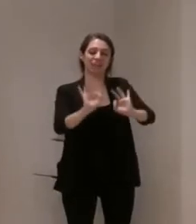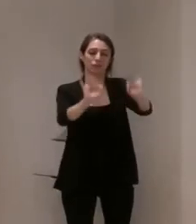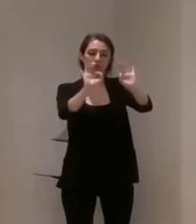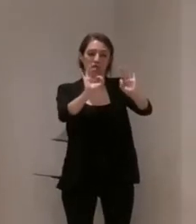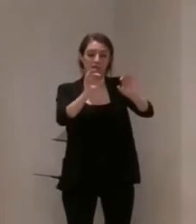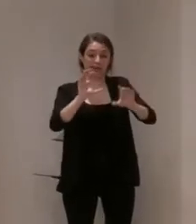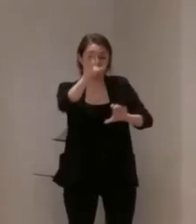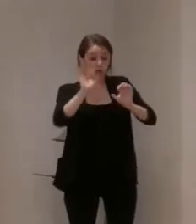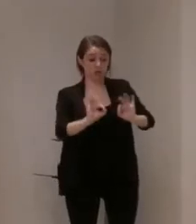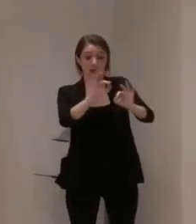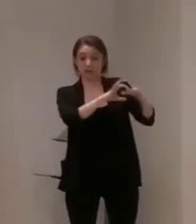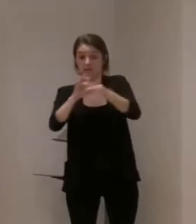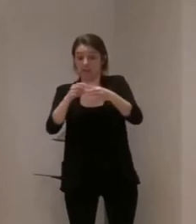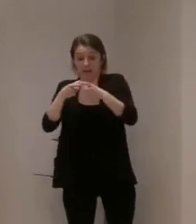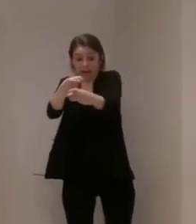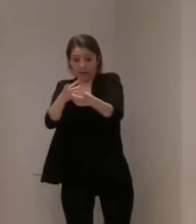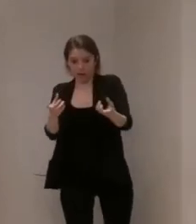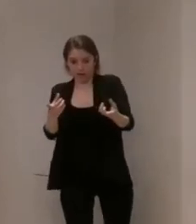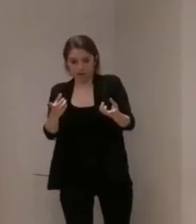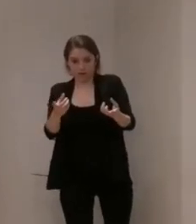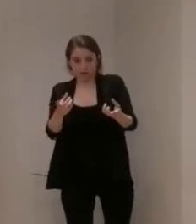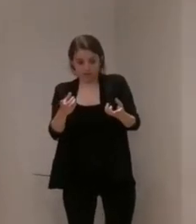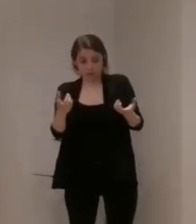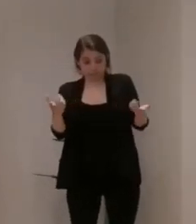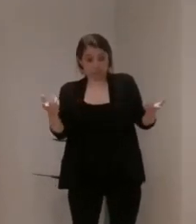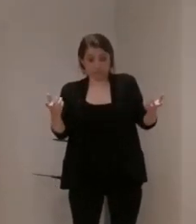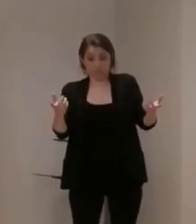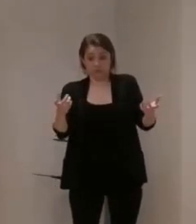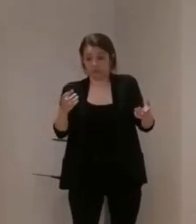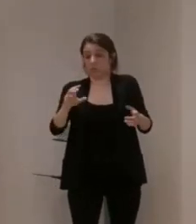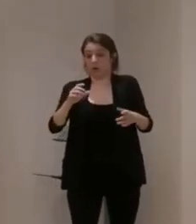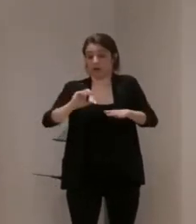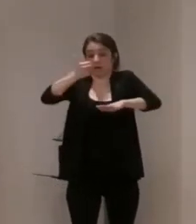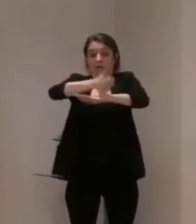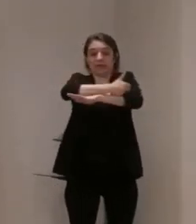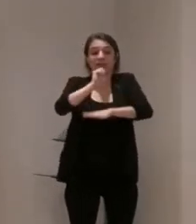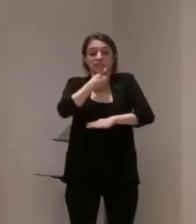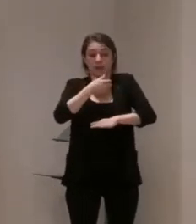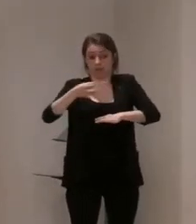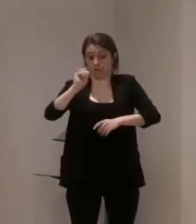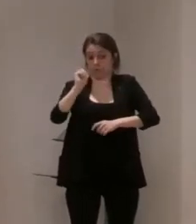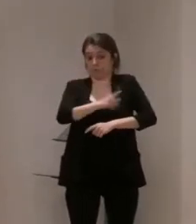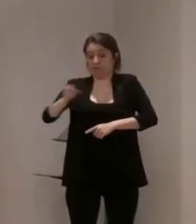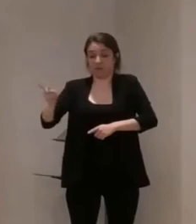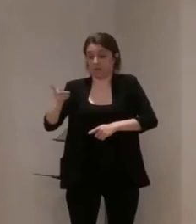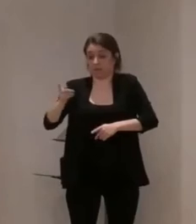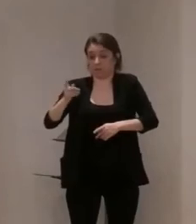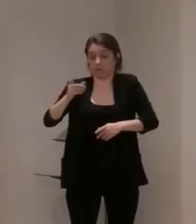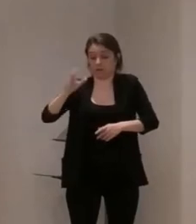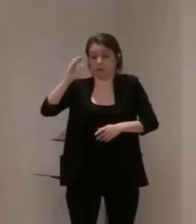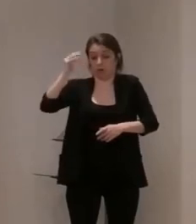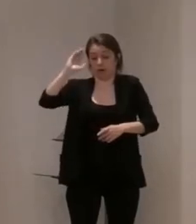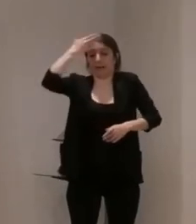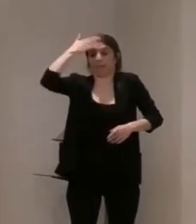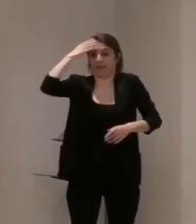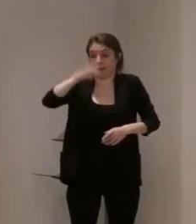dir estat de guerra. Qui manava a Catalunya eren els capitans generals. No eren els governadors. Governadors civils eren